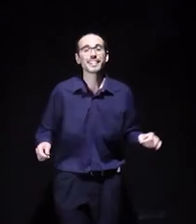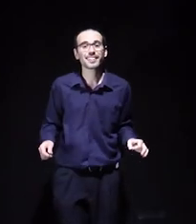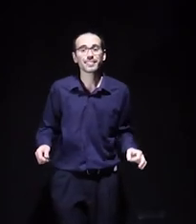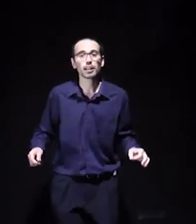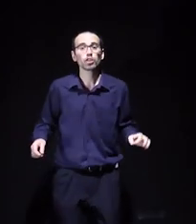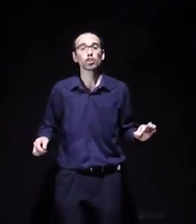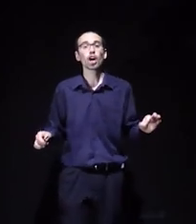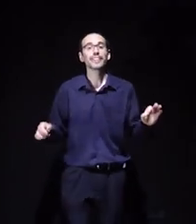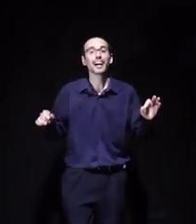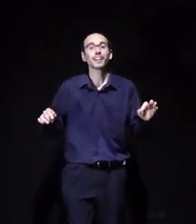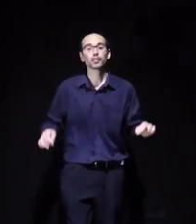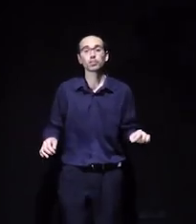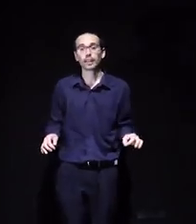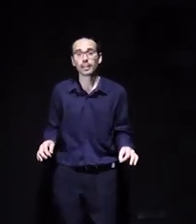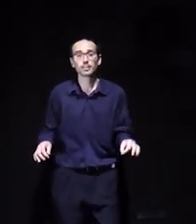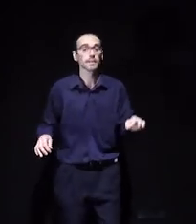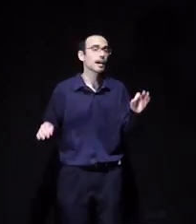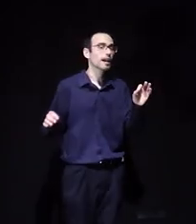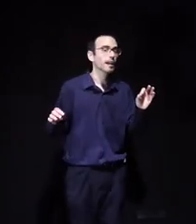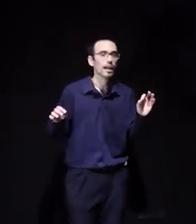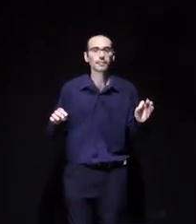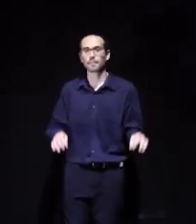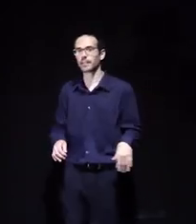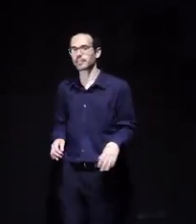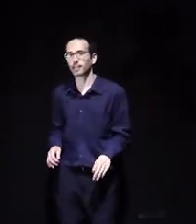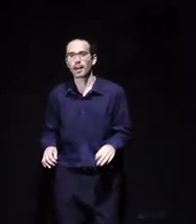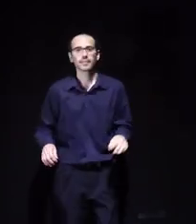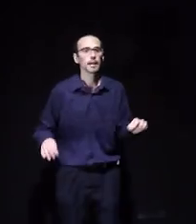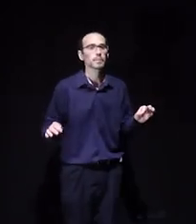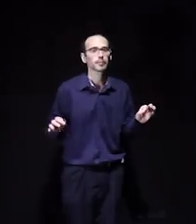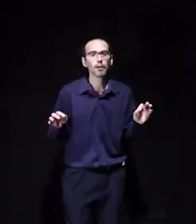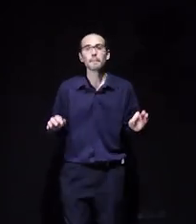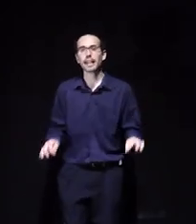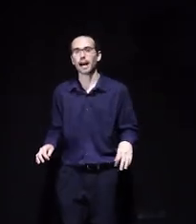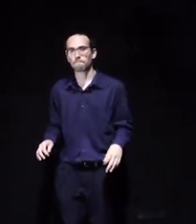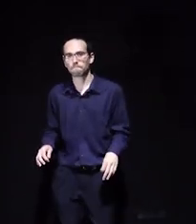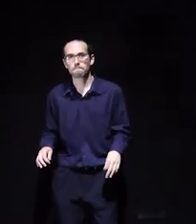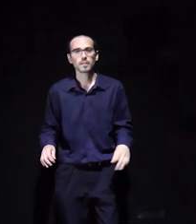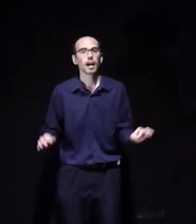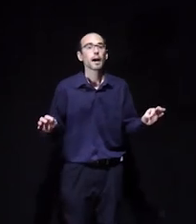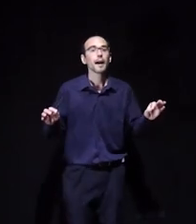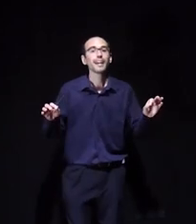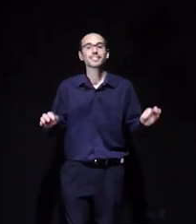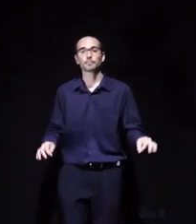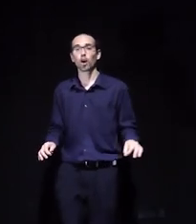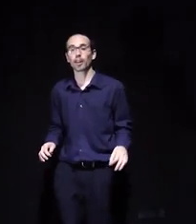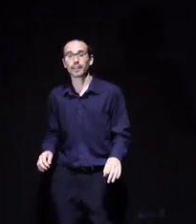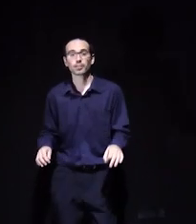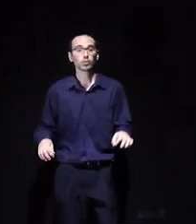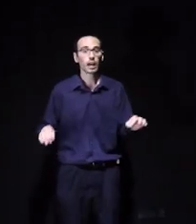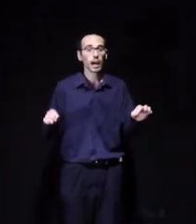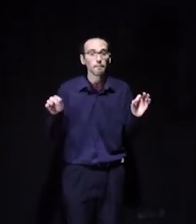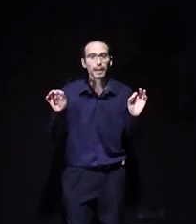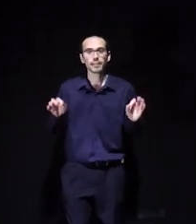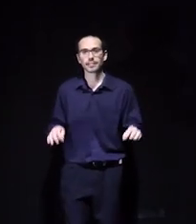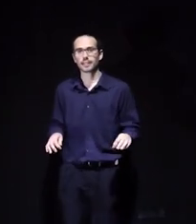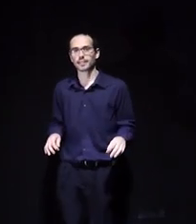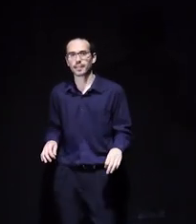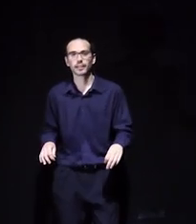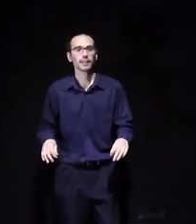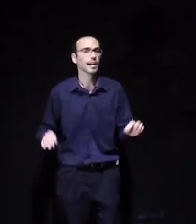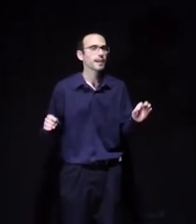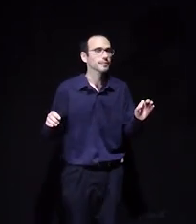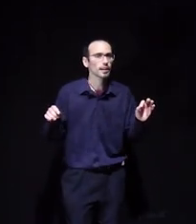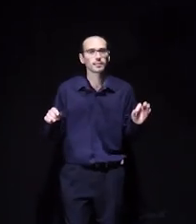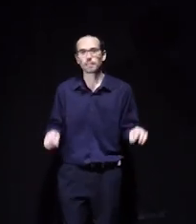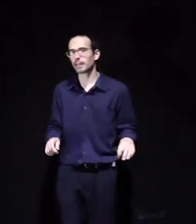Els amics els trio jo, que l'entorn tan especial. Els amics sempre et fan ballar. Ells et volen escoltar, venen sense